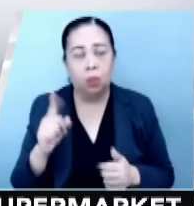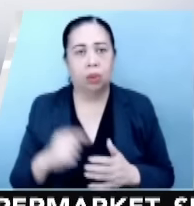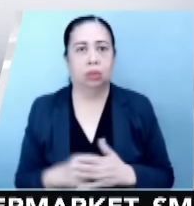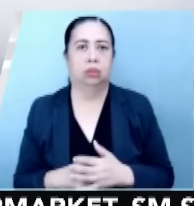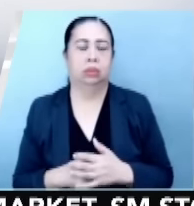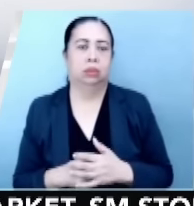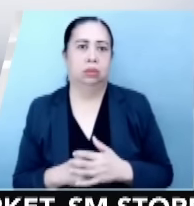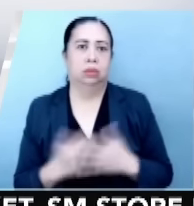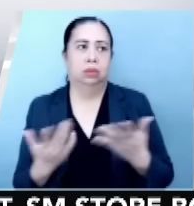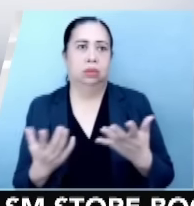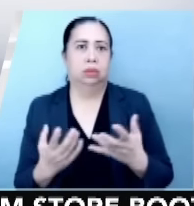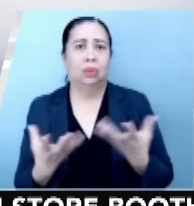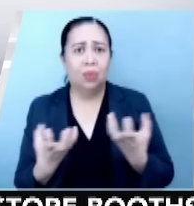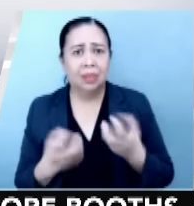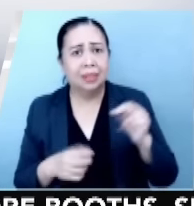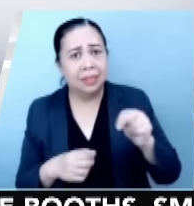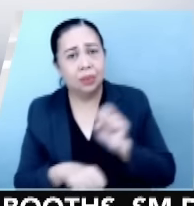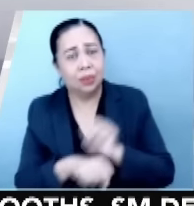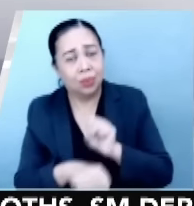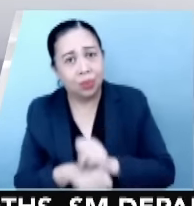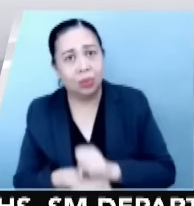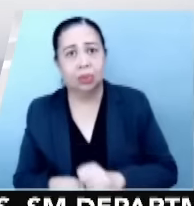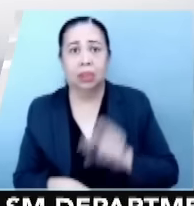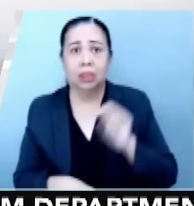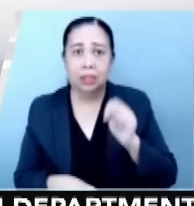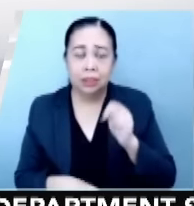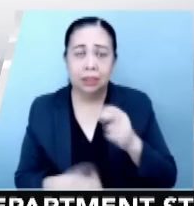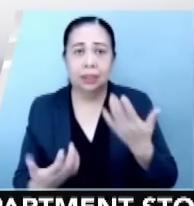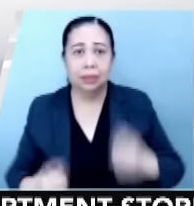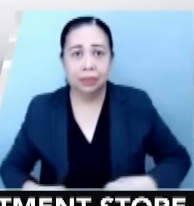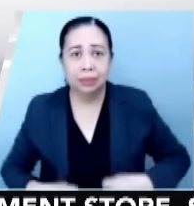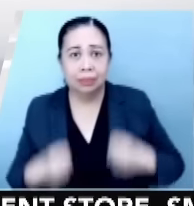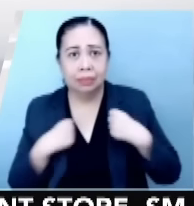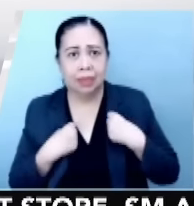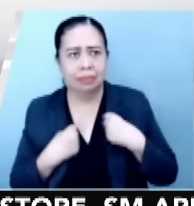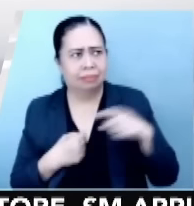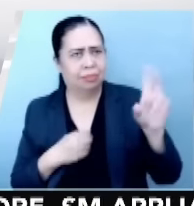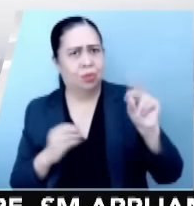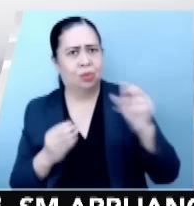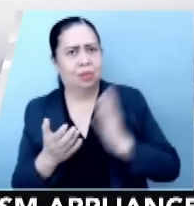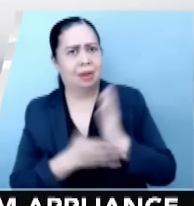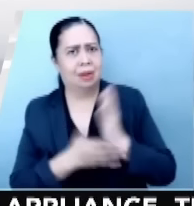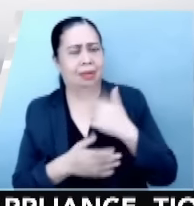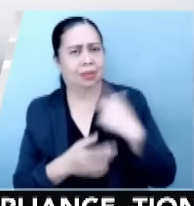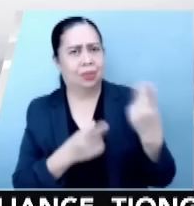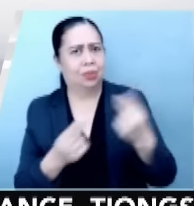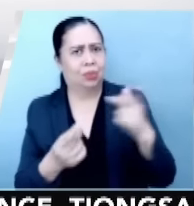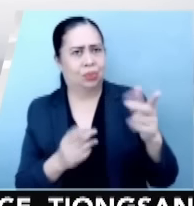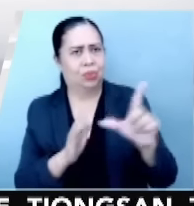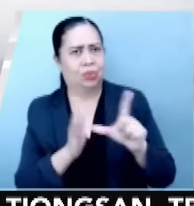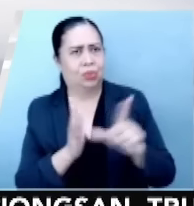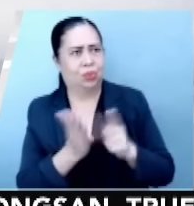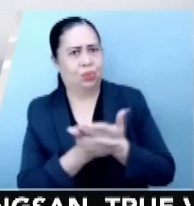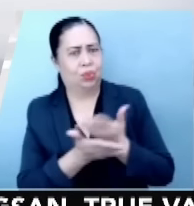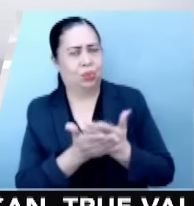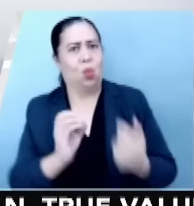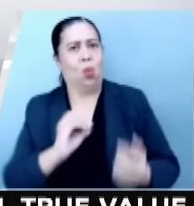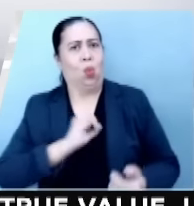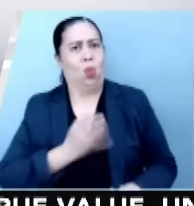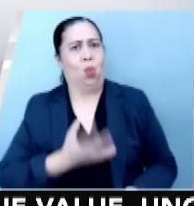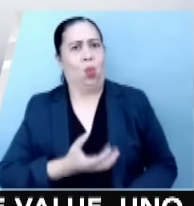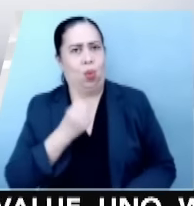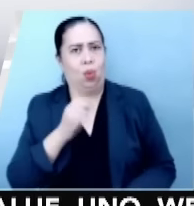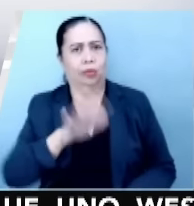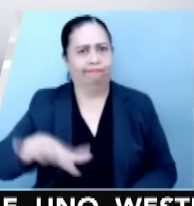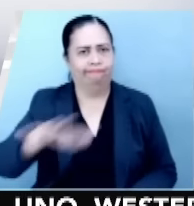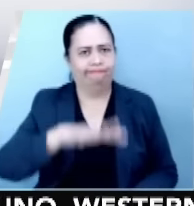yung hanap buhay mas importante po kasi sa amin eh. Walang karapatan sila na magpatupad ng ganyang batas dahil atin po ang teritoryo na yan.